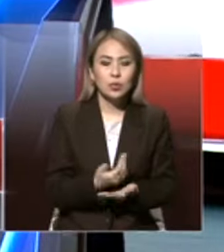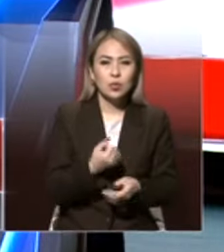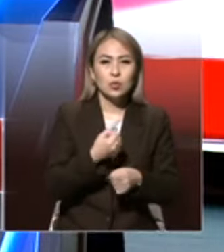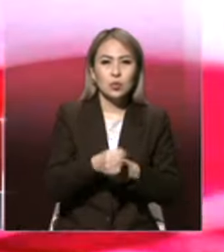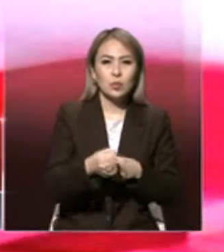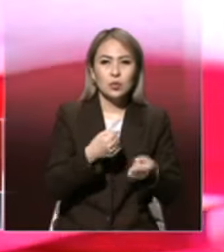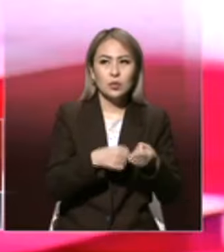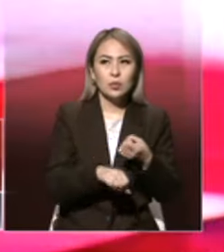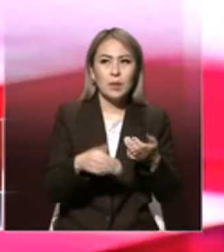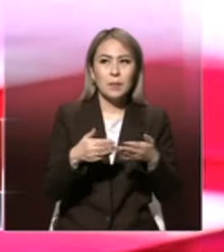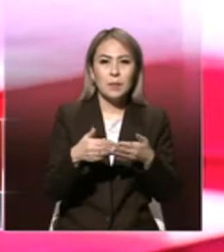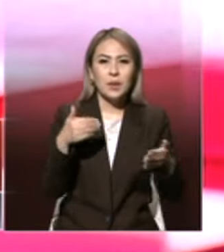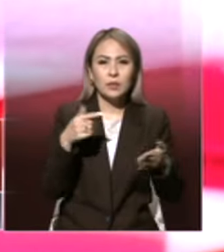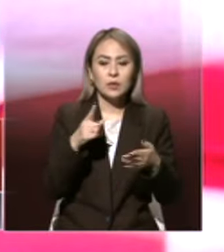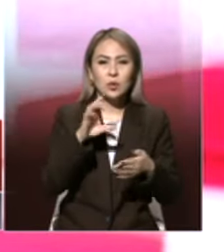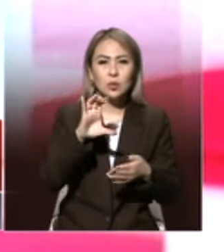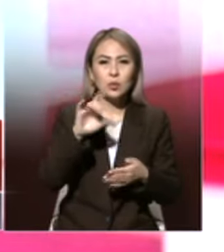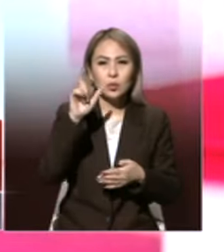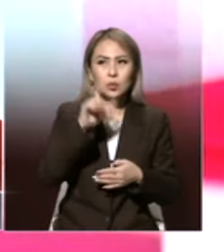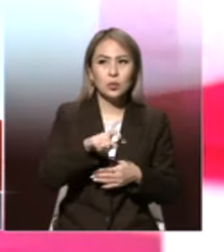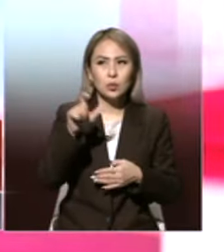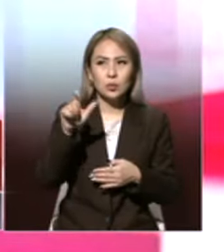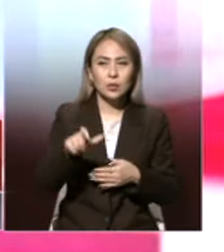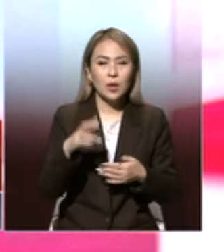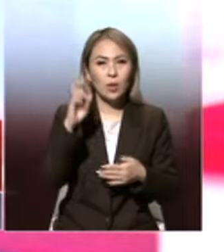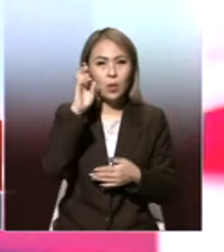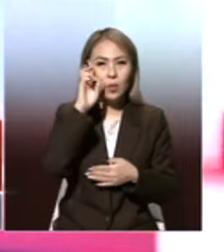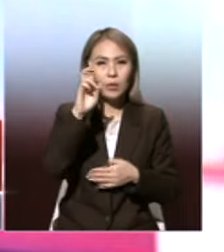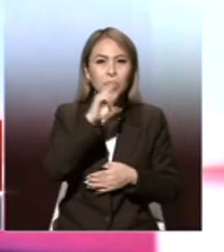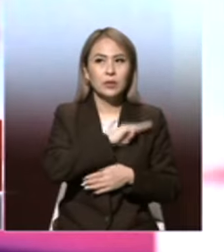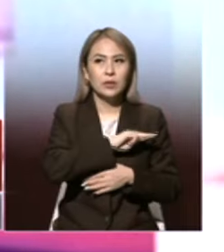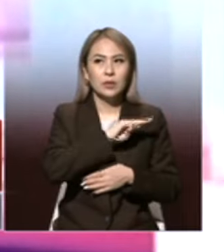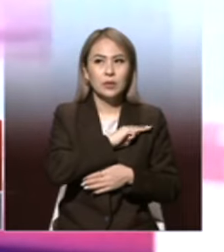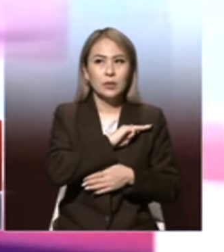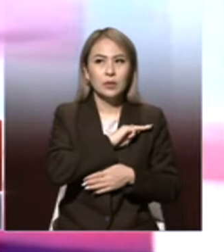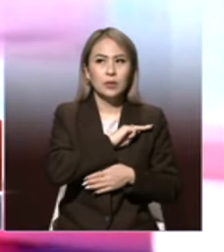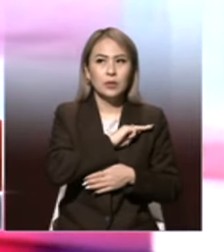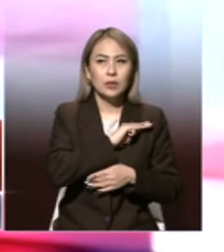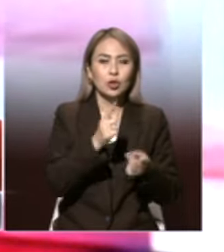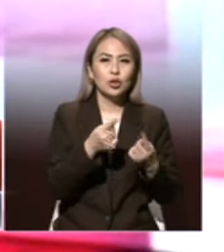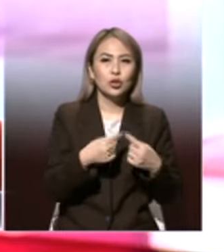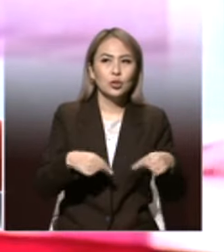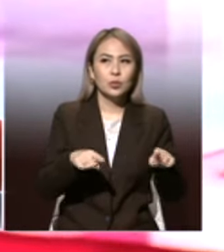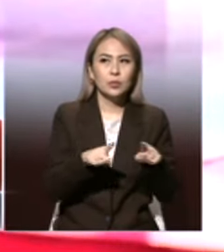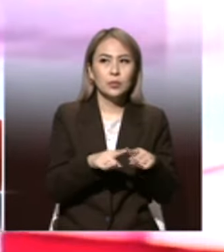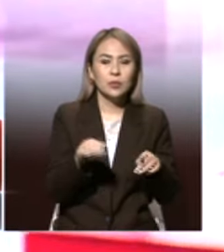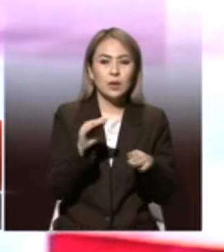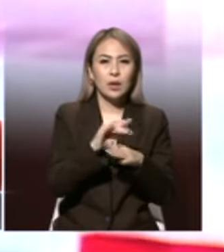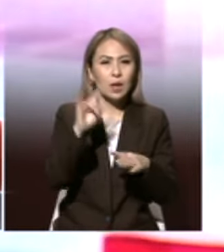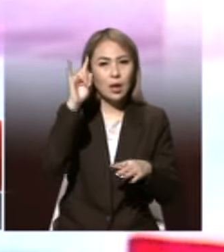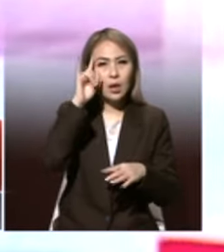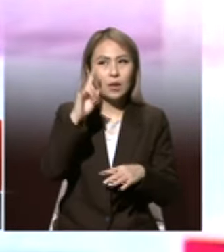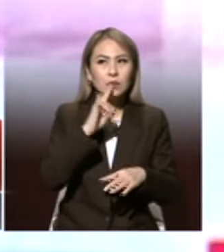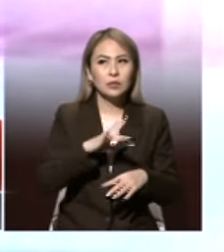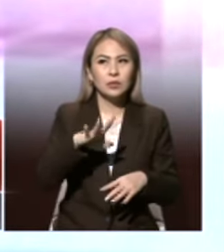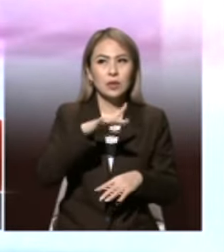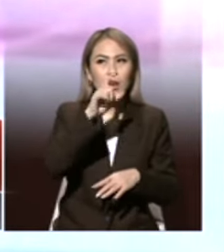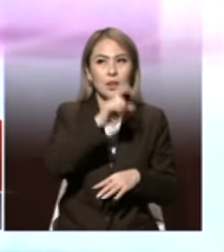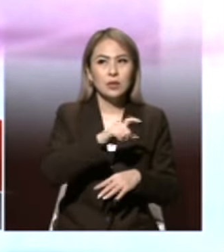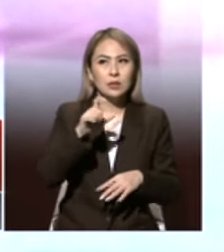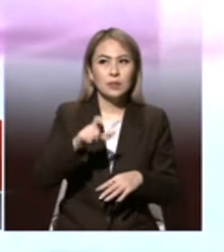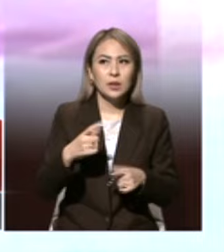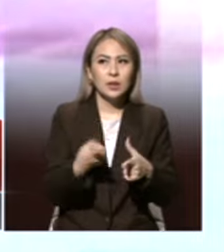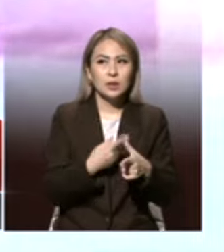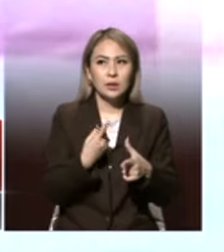зомбылық профилактикасының субъектілері мемлекеттік органдар, ұйымдар және Қазақстан Республикасының азаматтары